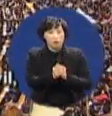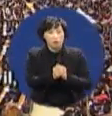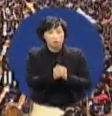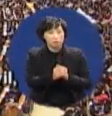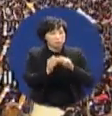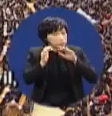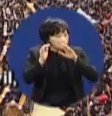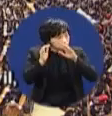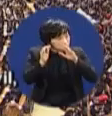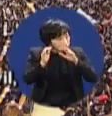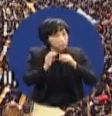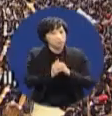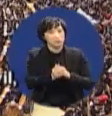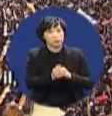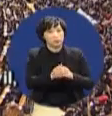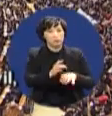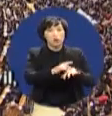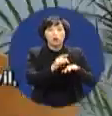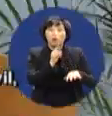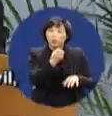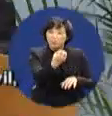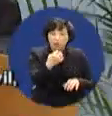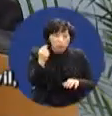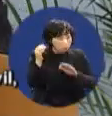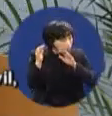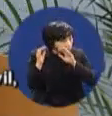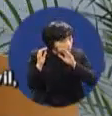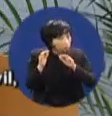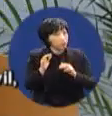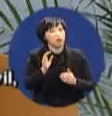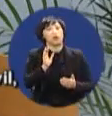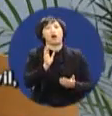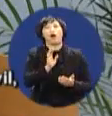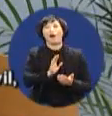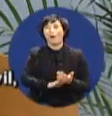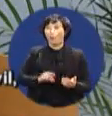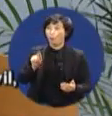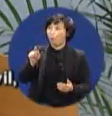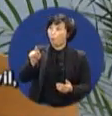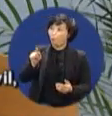가만히 마귀 얘기를 들어보니까 야